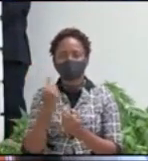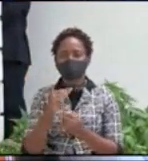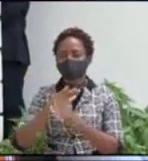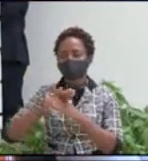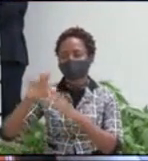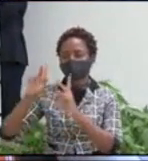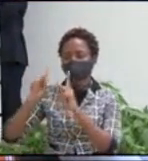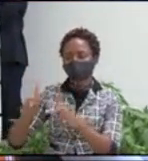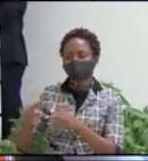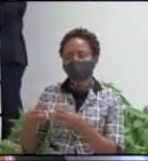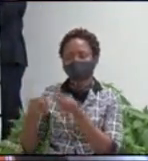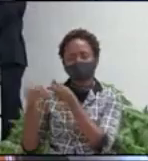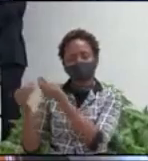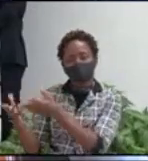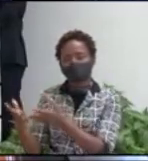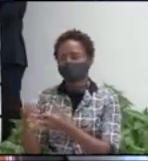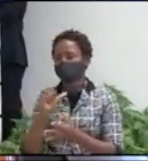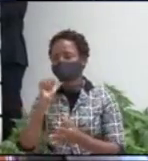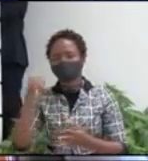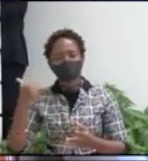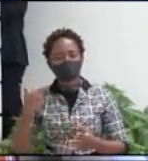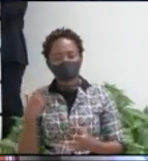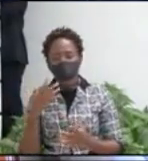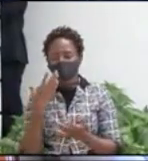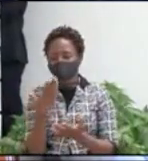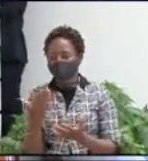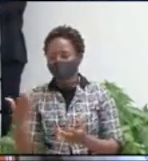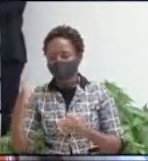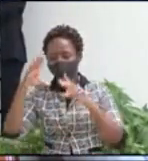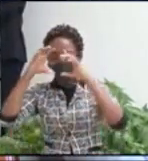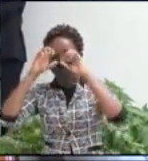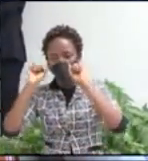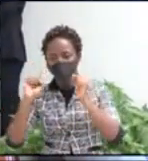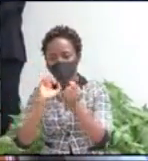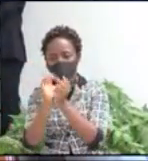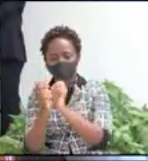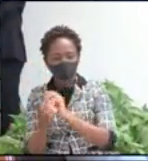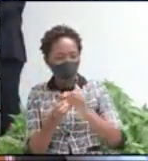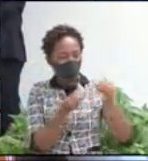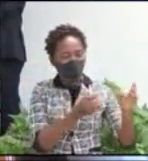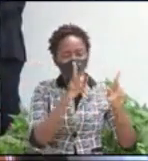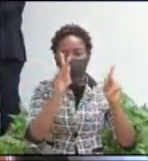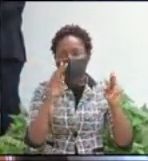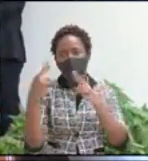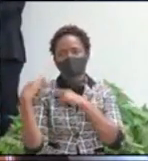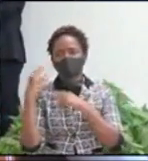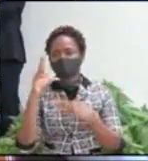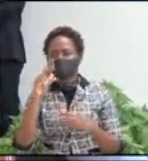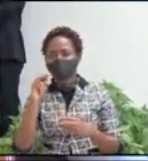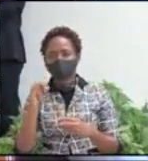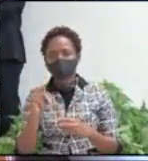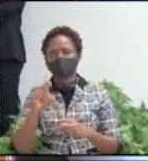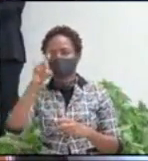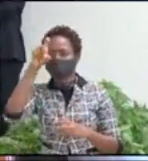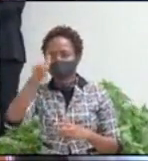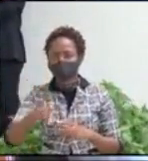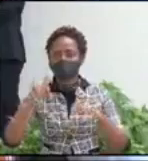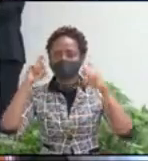avaient des bords. Pas une transition encore. Pas à faire de petits bois de côté. Pas une transition encore. Qu'on y a, c'est